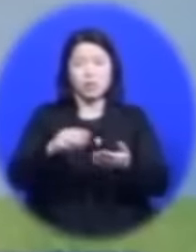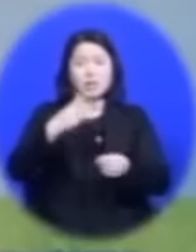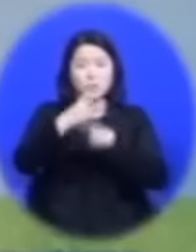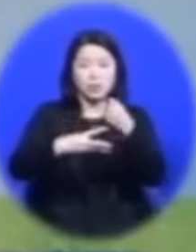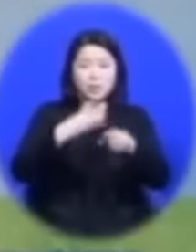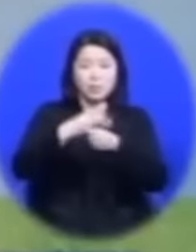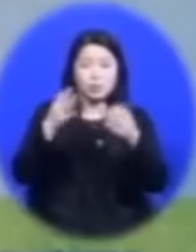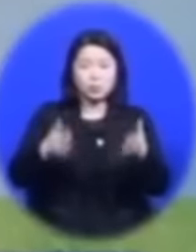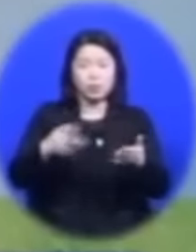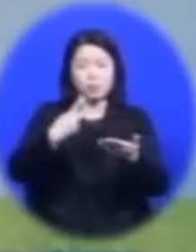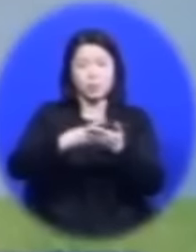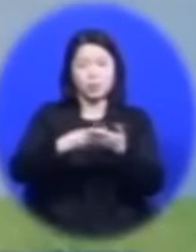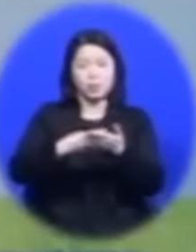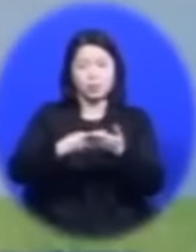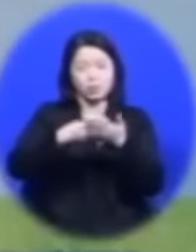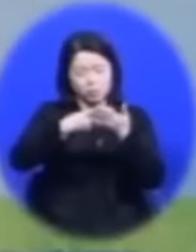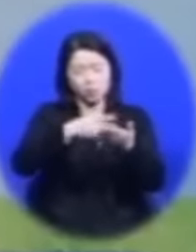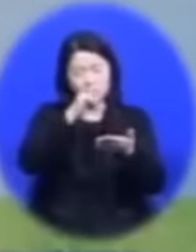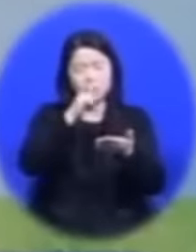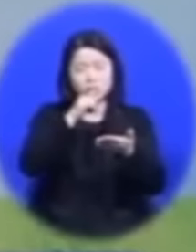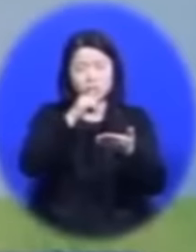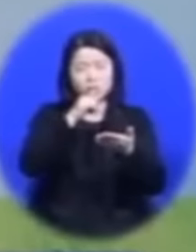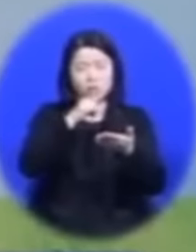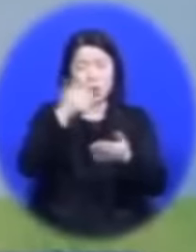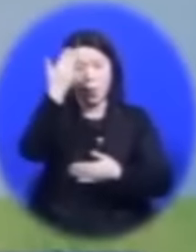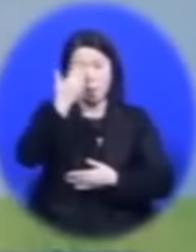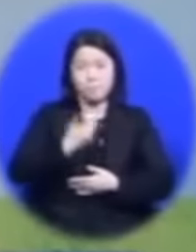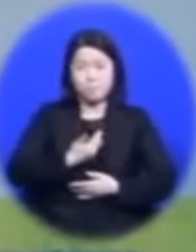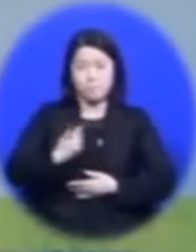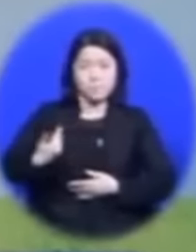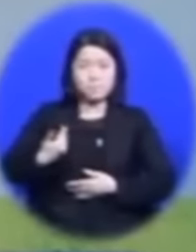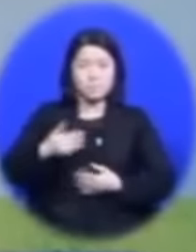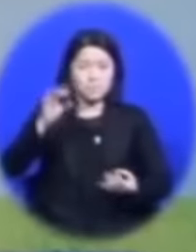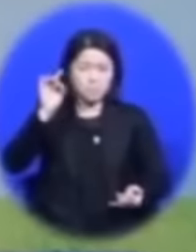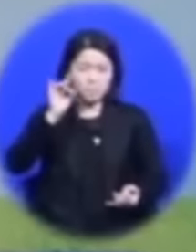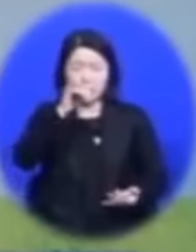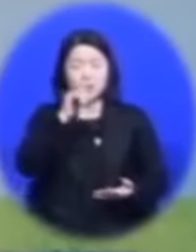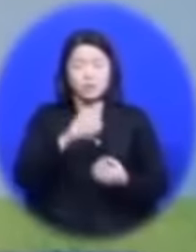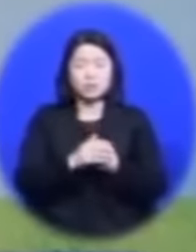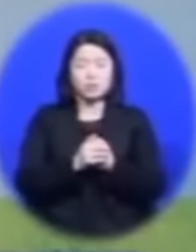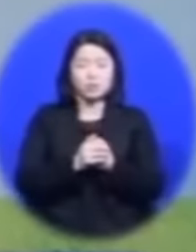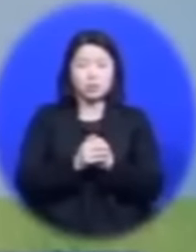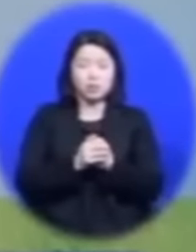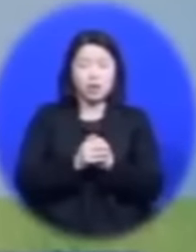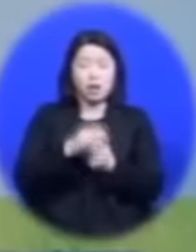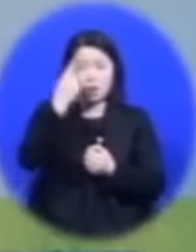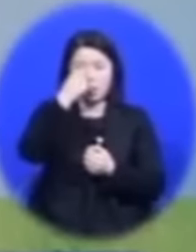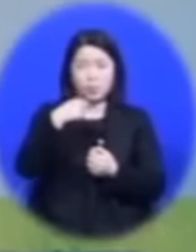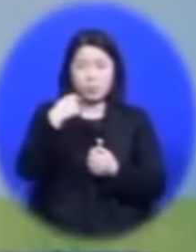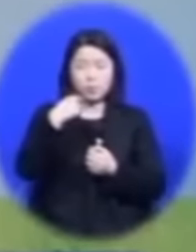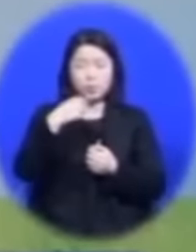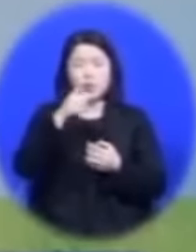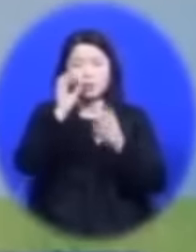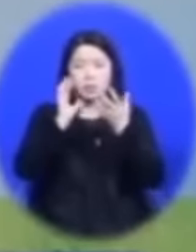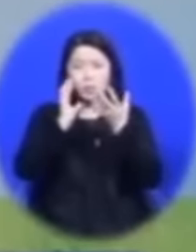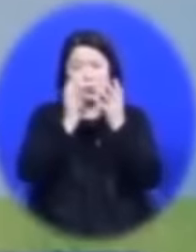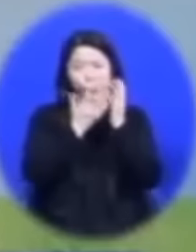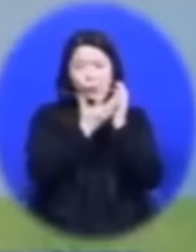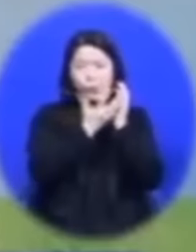꼼짝없이 누워계셨습니다. 몸에 정확히 반의 마비가 왔습니다. 뇌출혈로 얼굴이 완전히